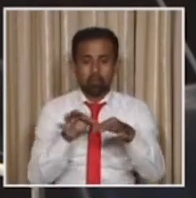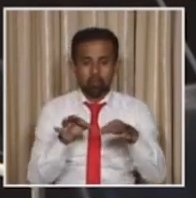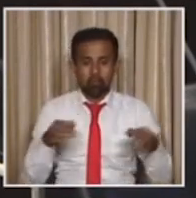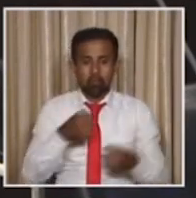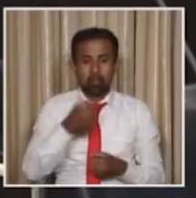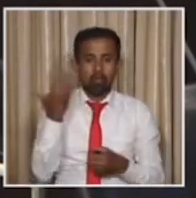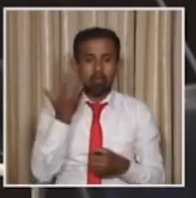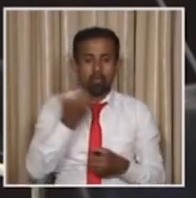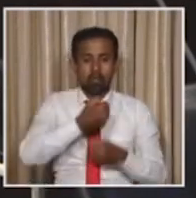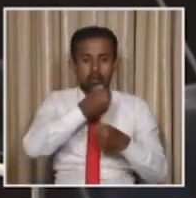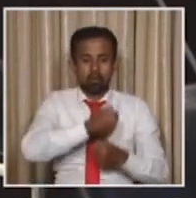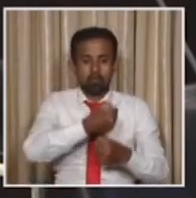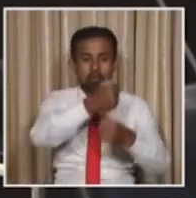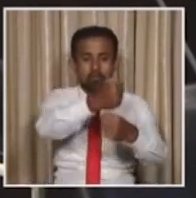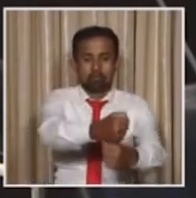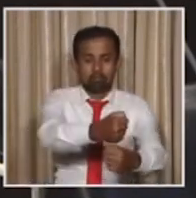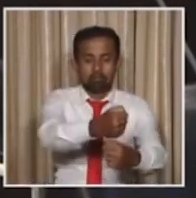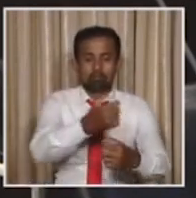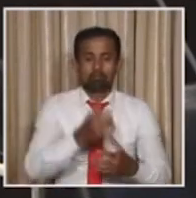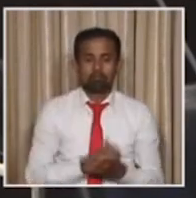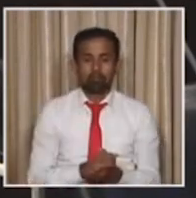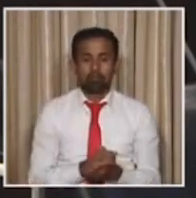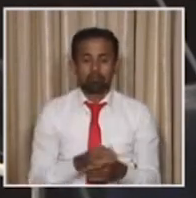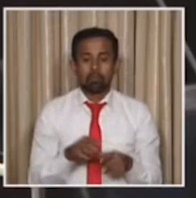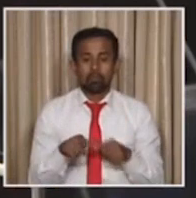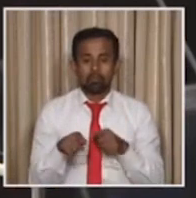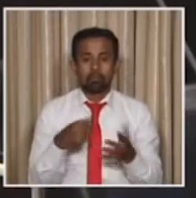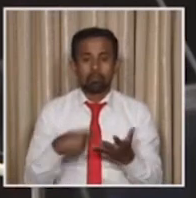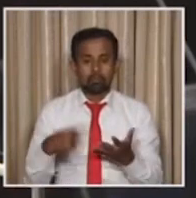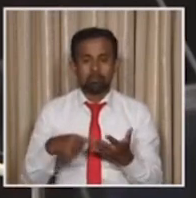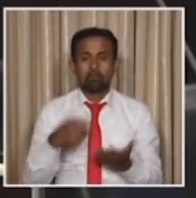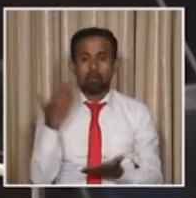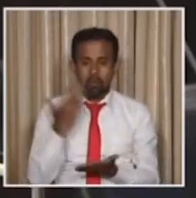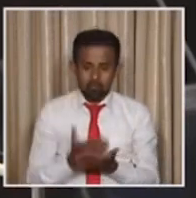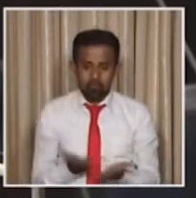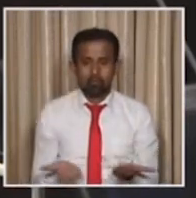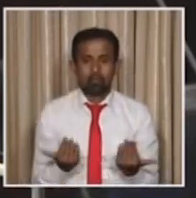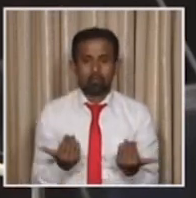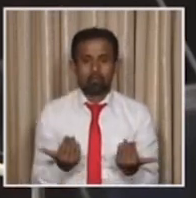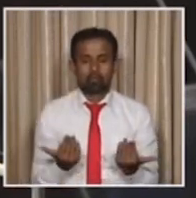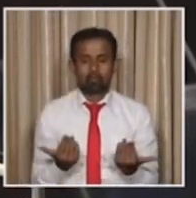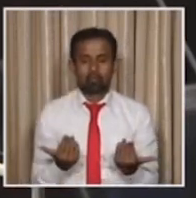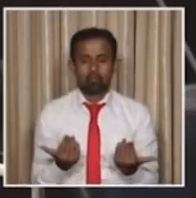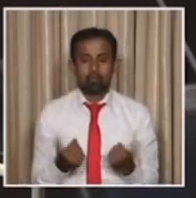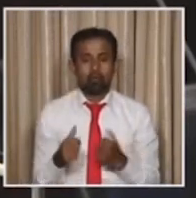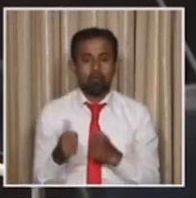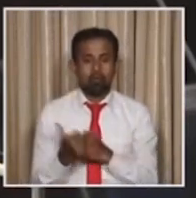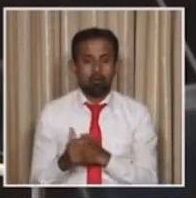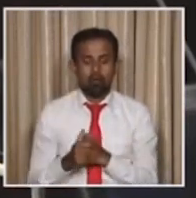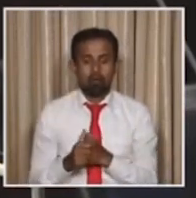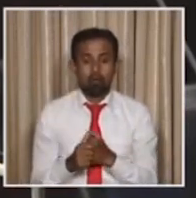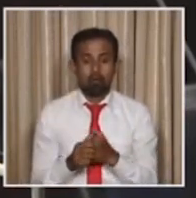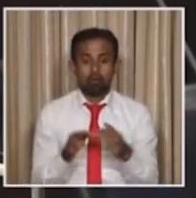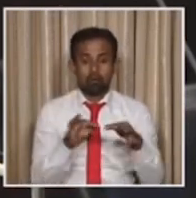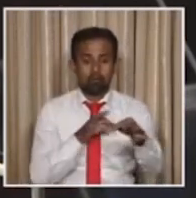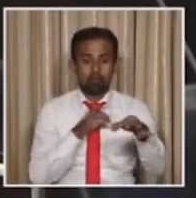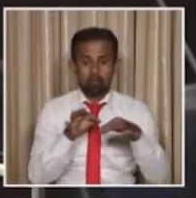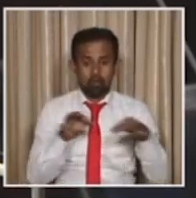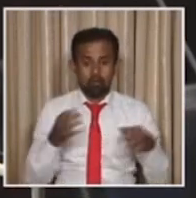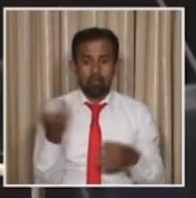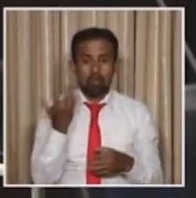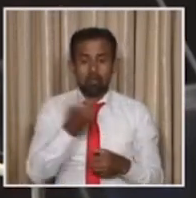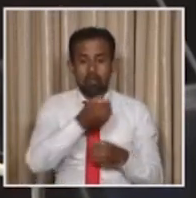உடனடியாக நிறுத்தப்பட வேண்டும். இந்த இல்லைக்கற்கள் உடனடியாக அகற்றப்பட வேண்டும். தமிழர் ஒருவருக்கு சொந்தமான, நான் முடிக்கிறேன், நான் முடிக்கிறேன், தமிழர்